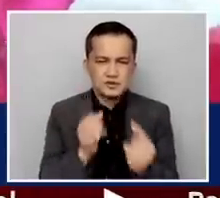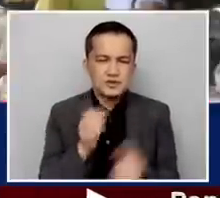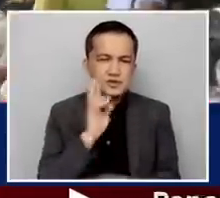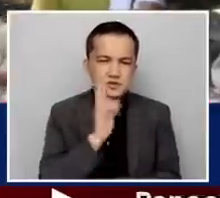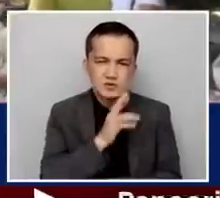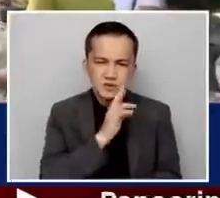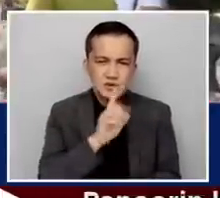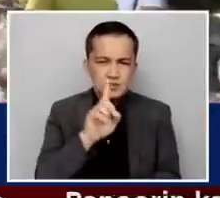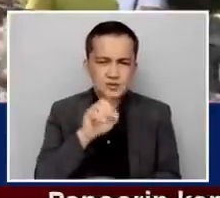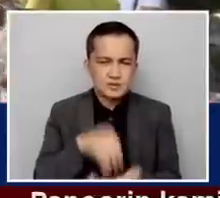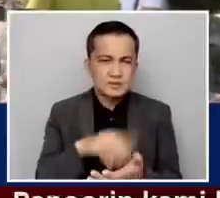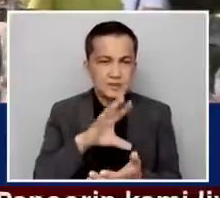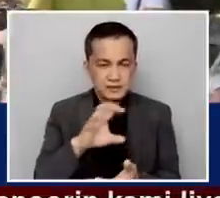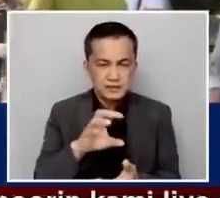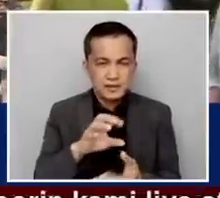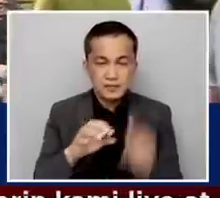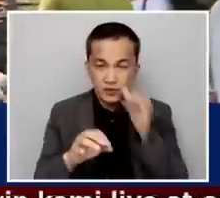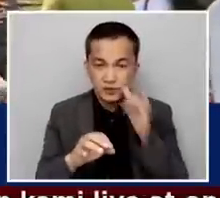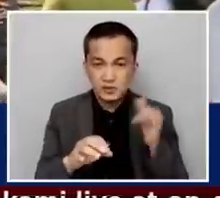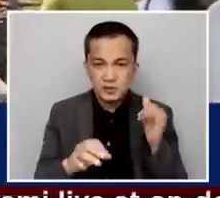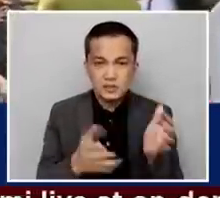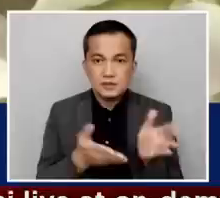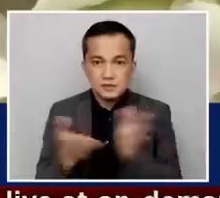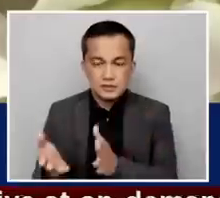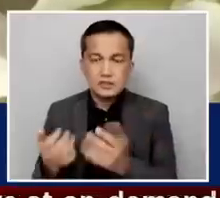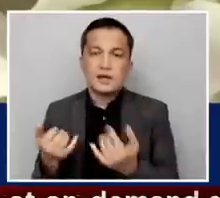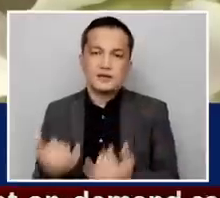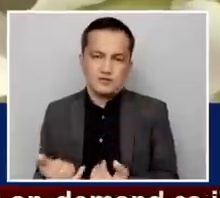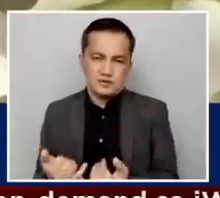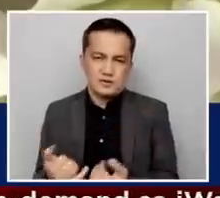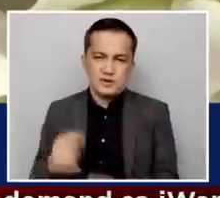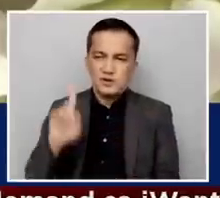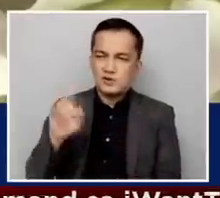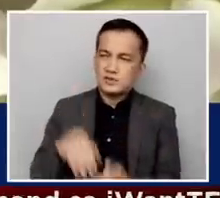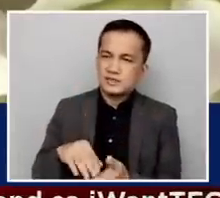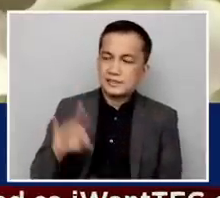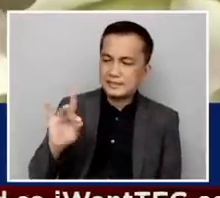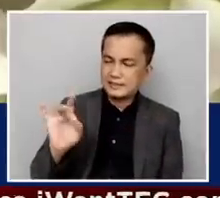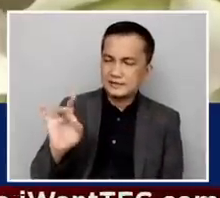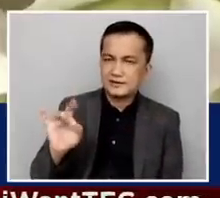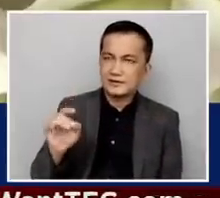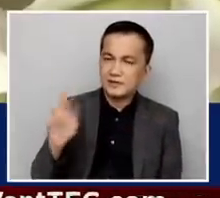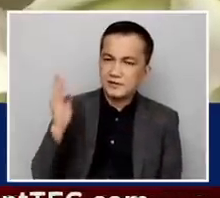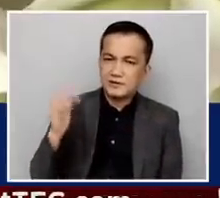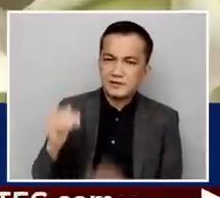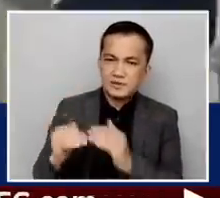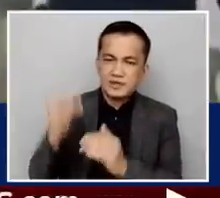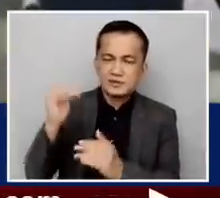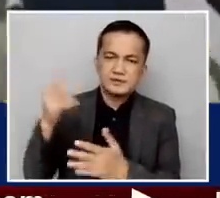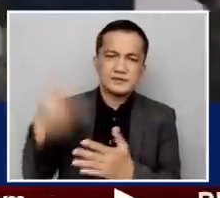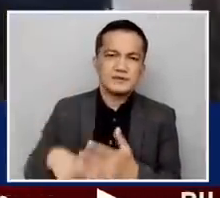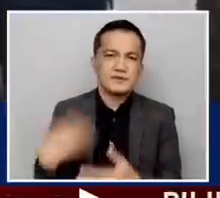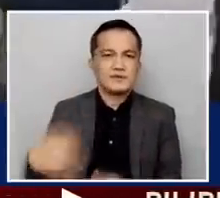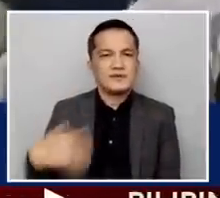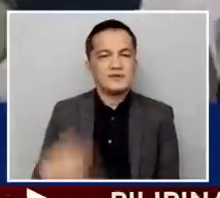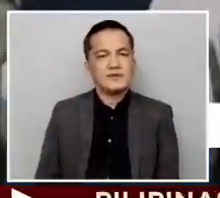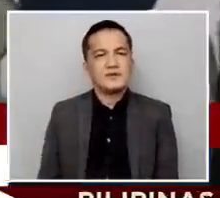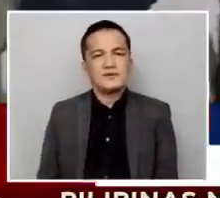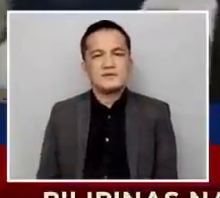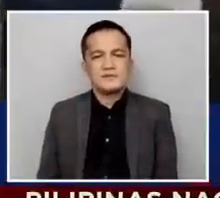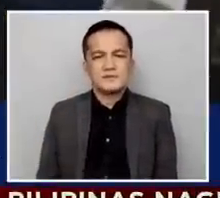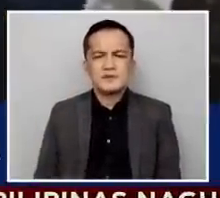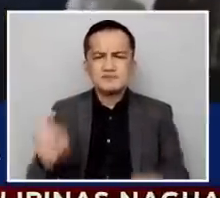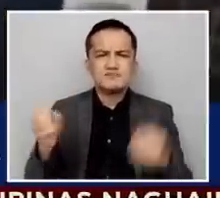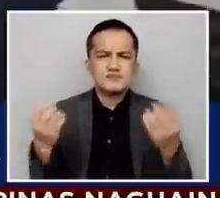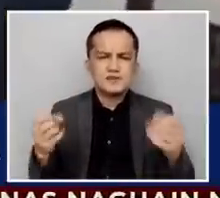na 1,500 lang kahapon, ngayon 1,800 pesos na pataas ang presyo. Kabi-kabila